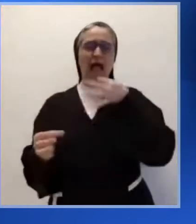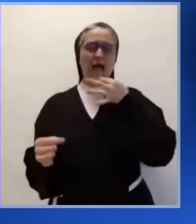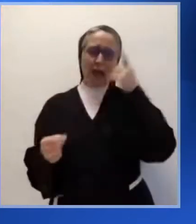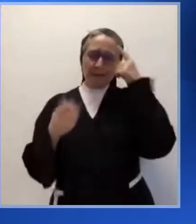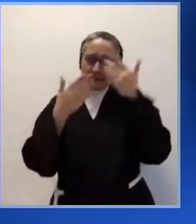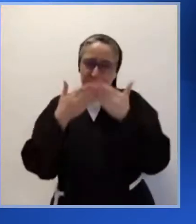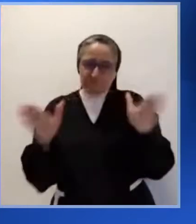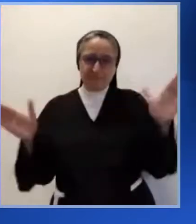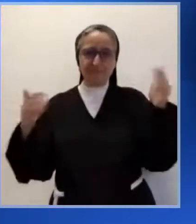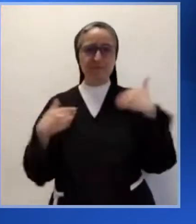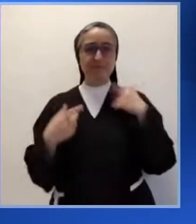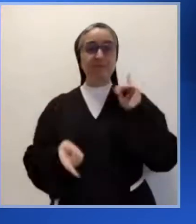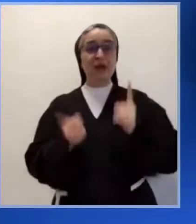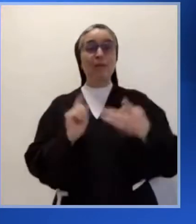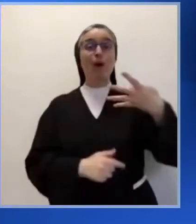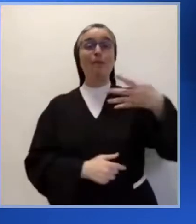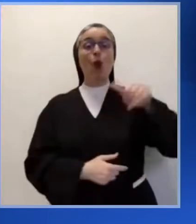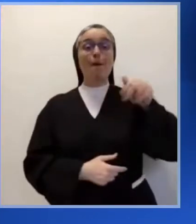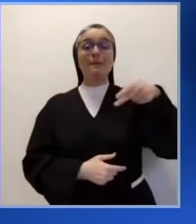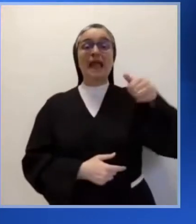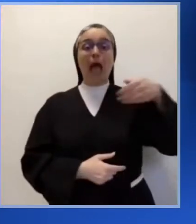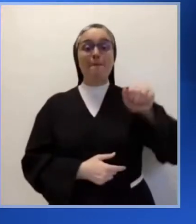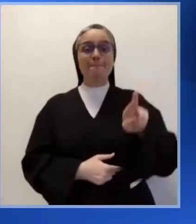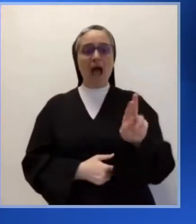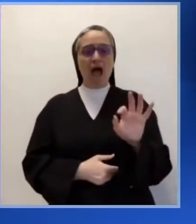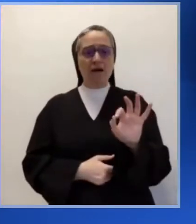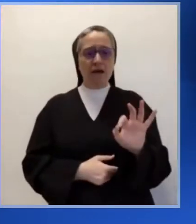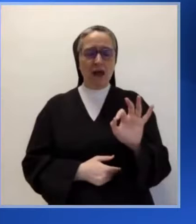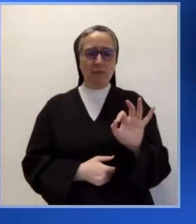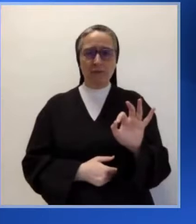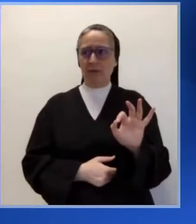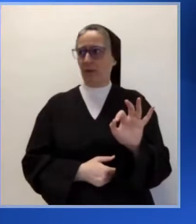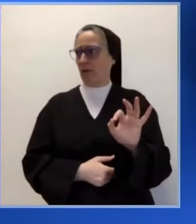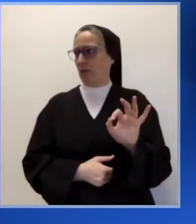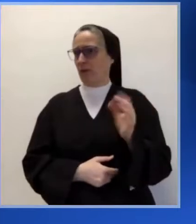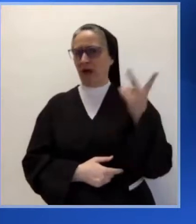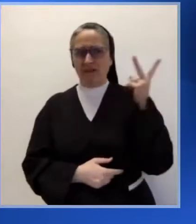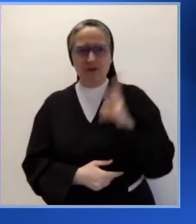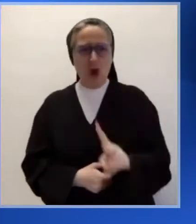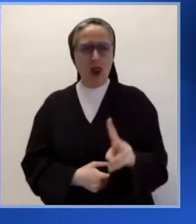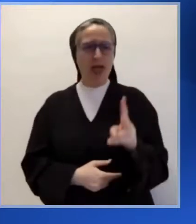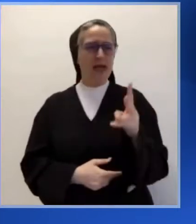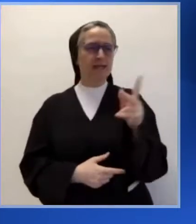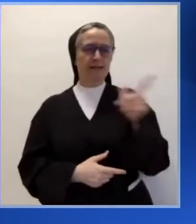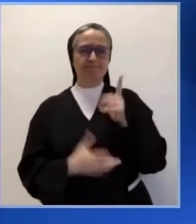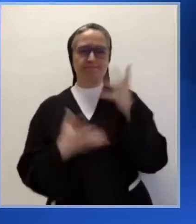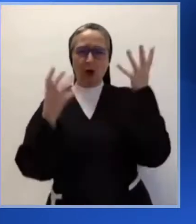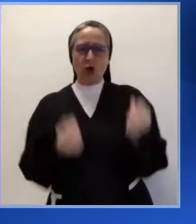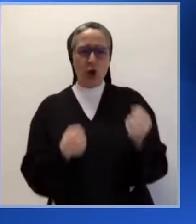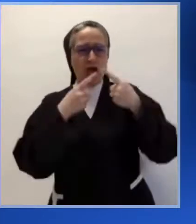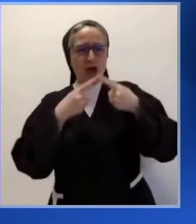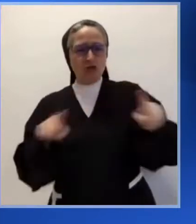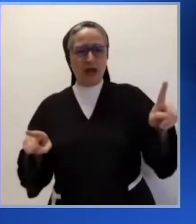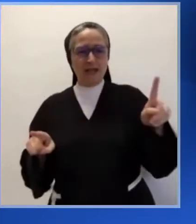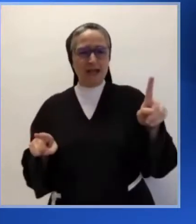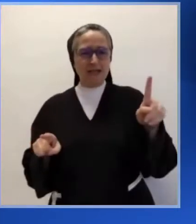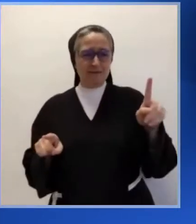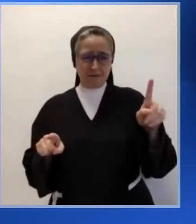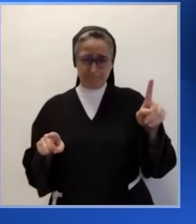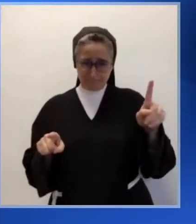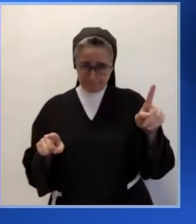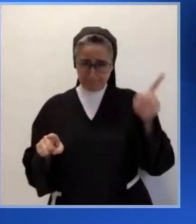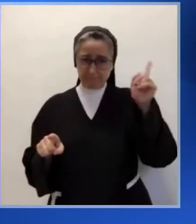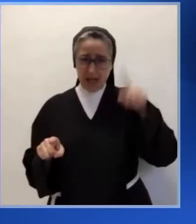Sostiene il popolo del Myanmar, dove intolleranza e violenza colpiscono non di rado anche come